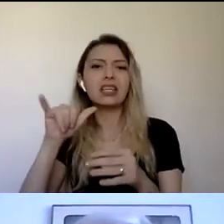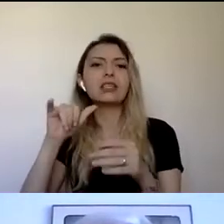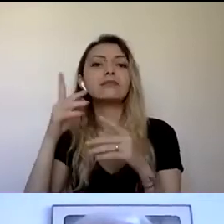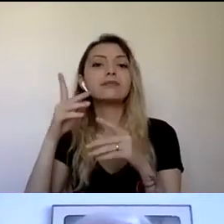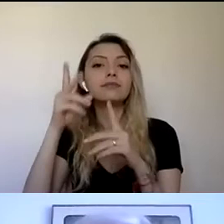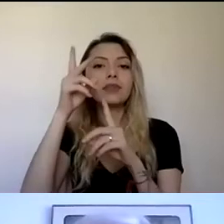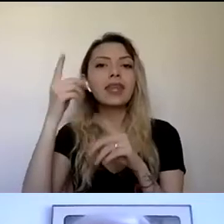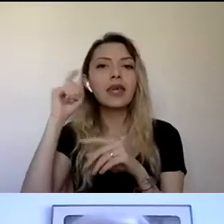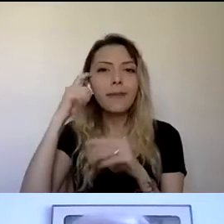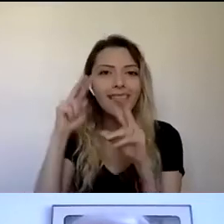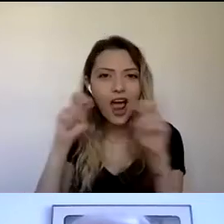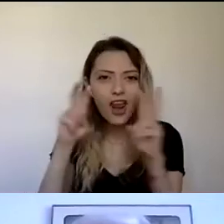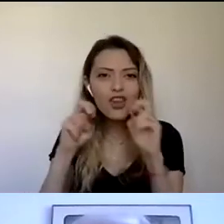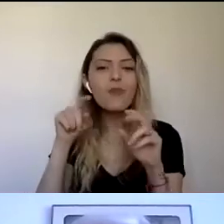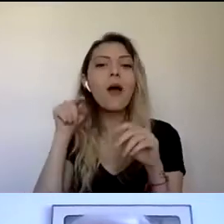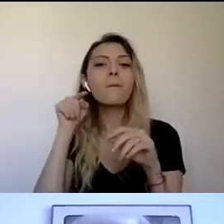de